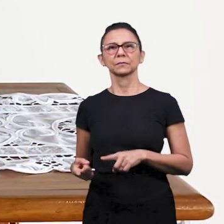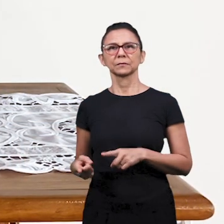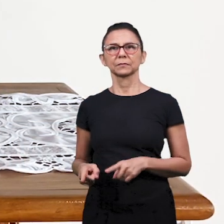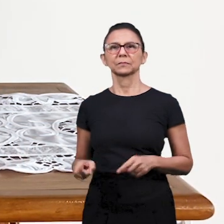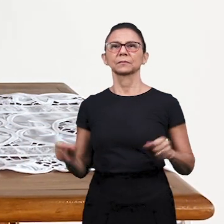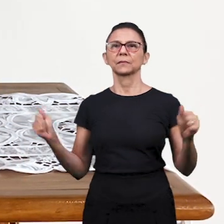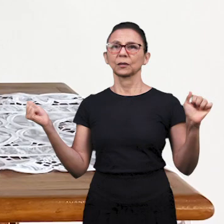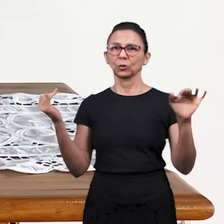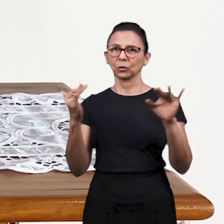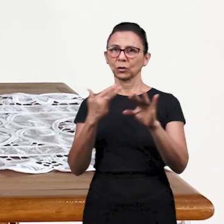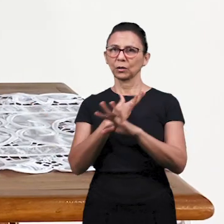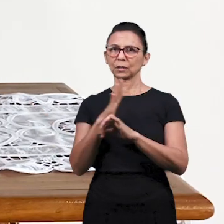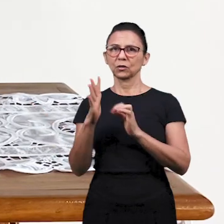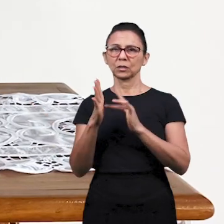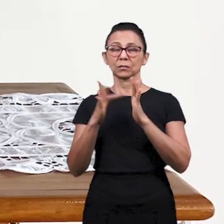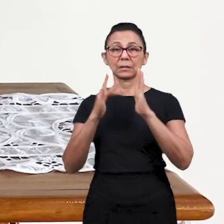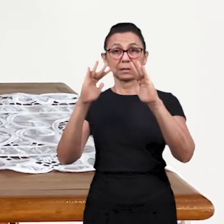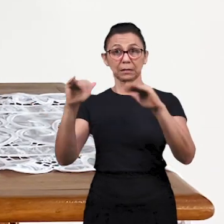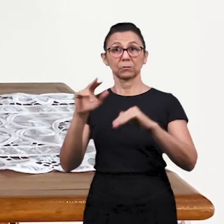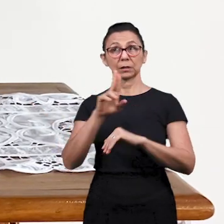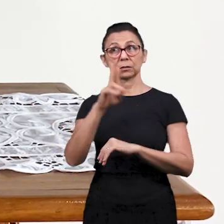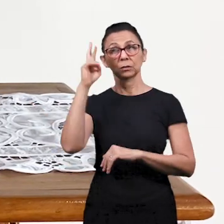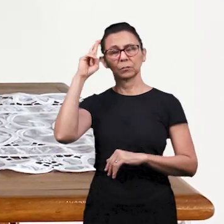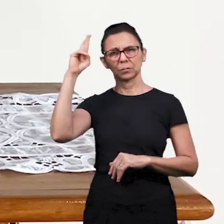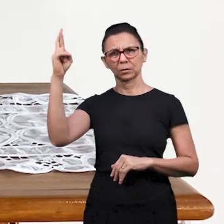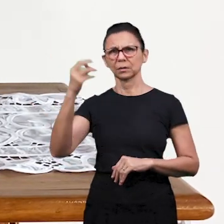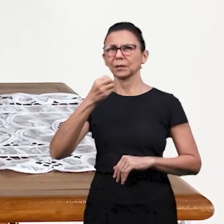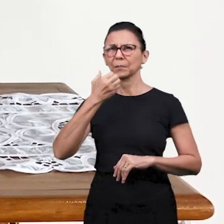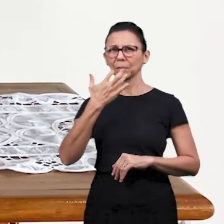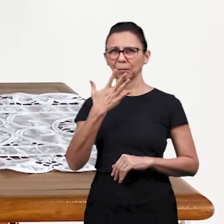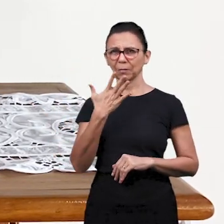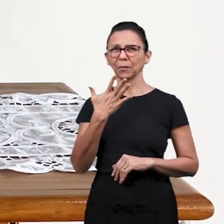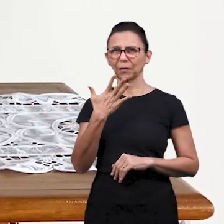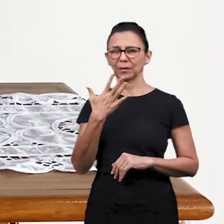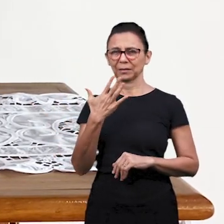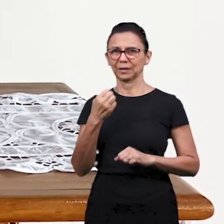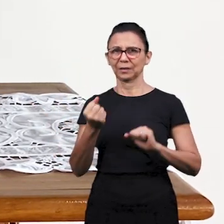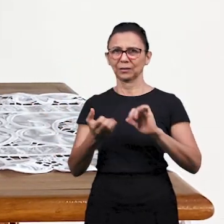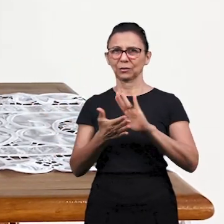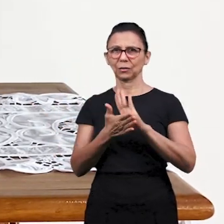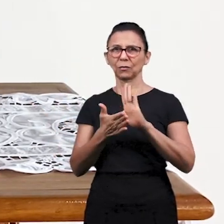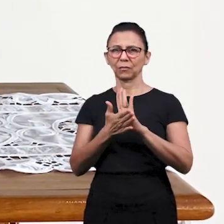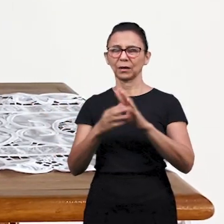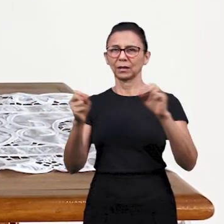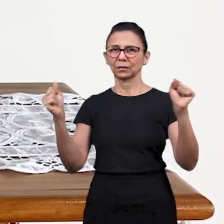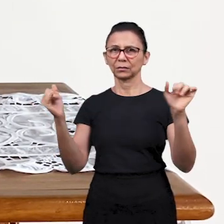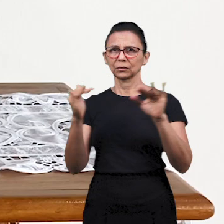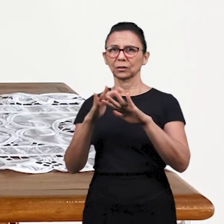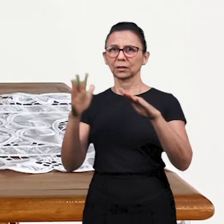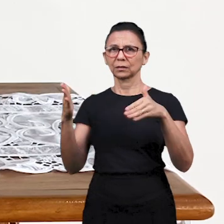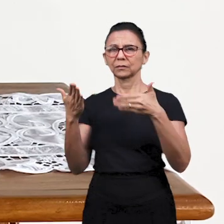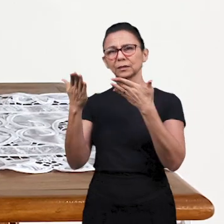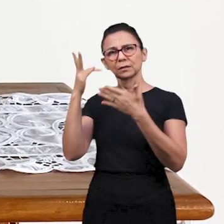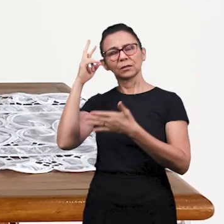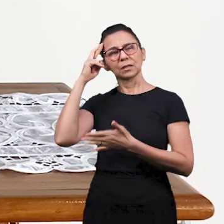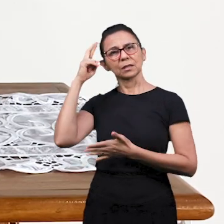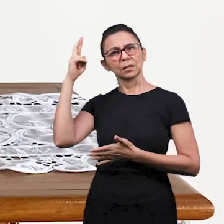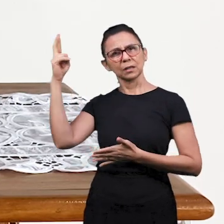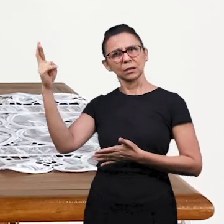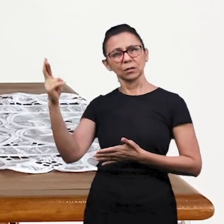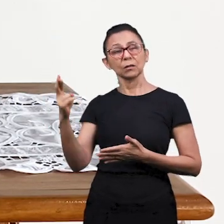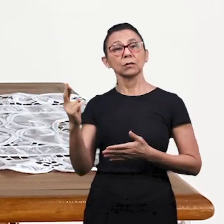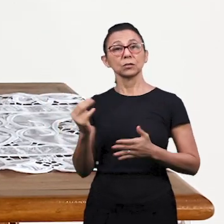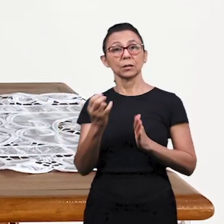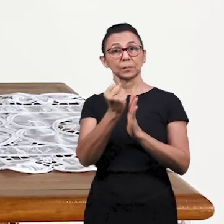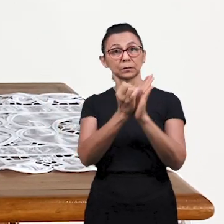Да будет прославлено имя нашего Господа, потому что мы можем петь Ему псалмы, прославления,